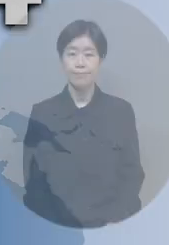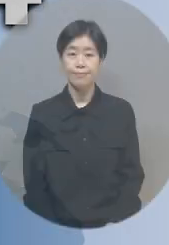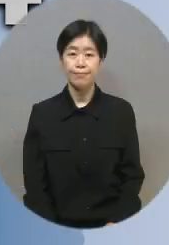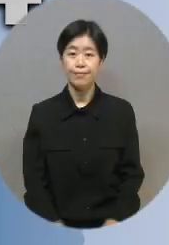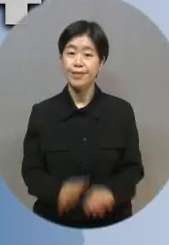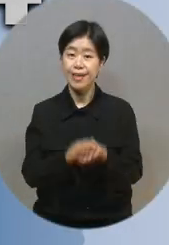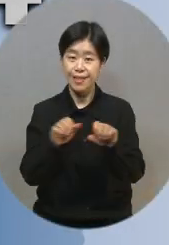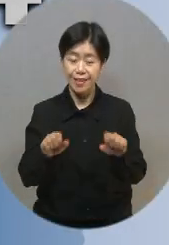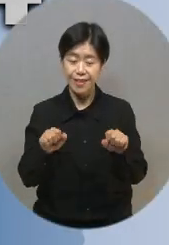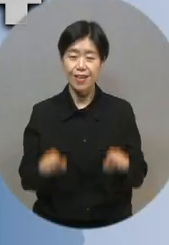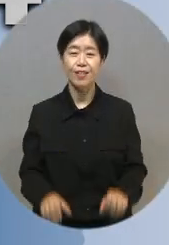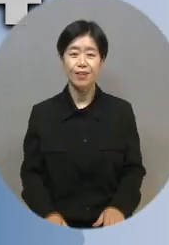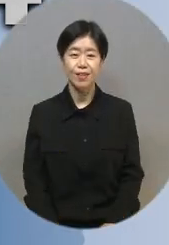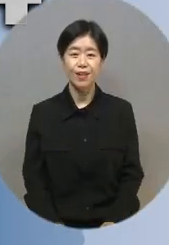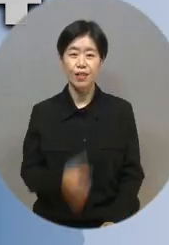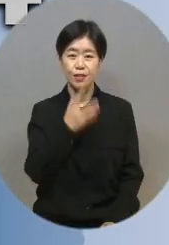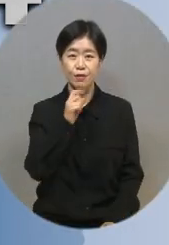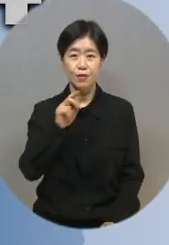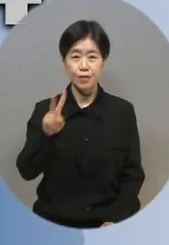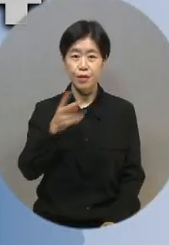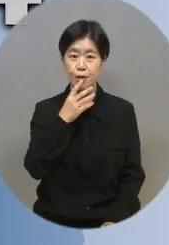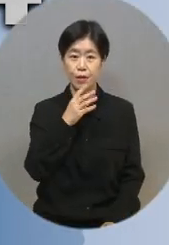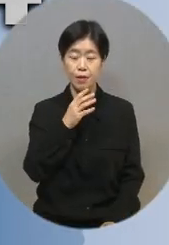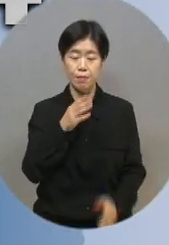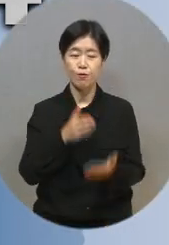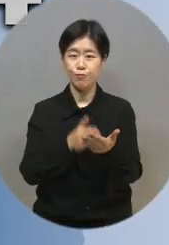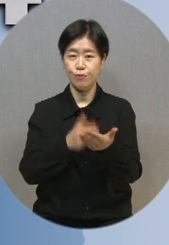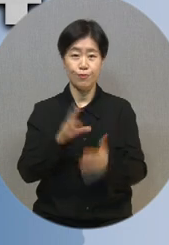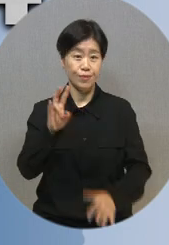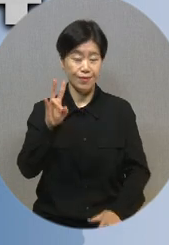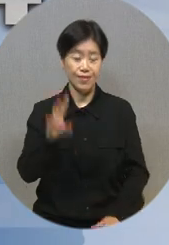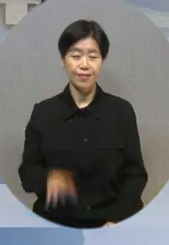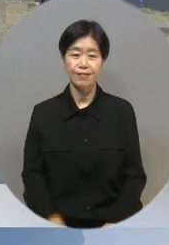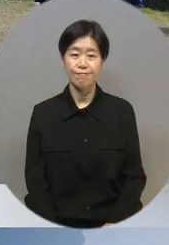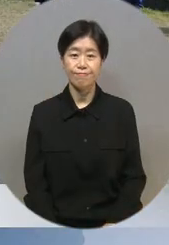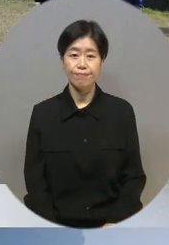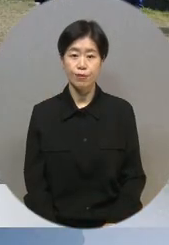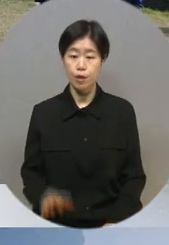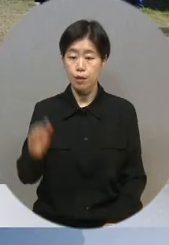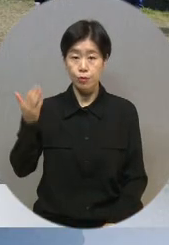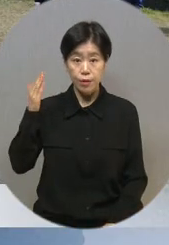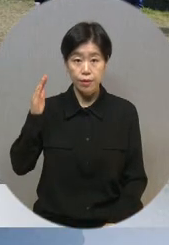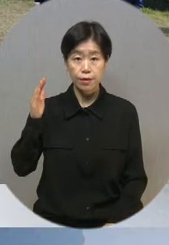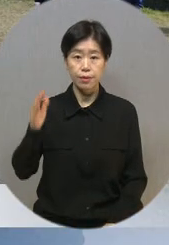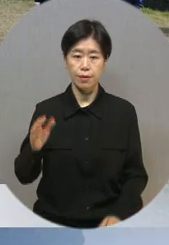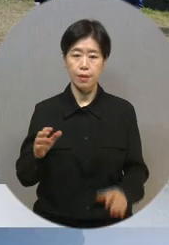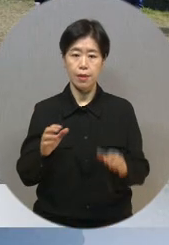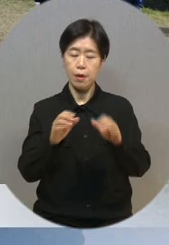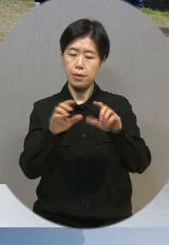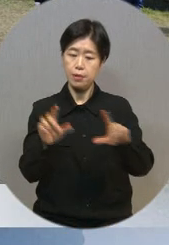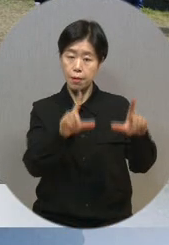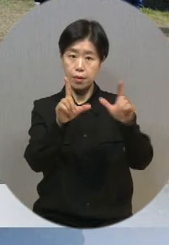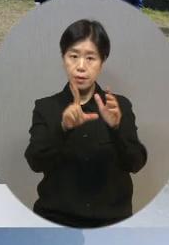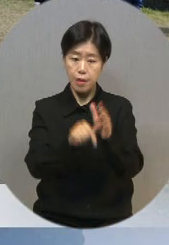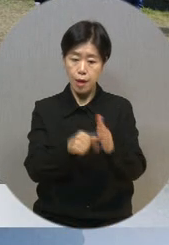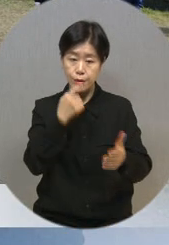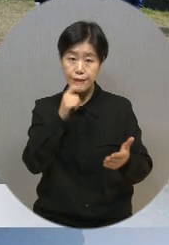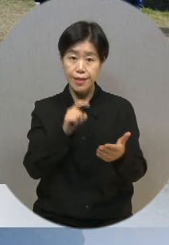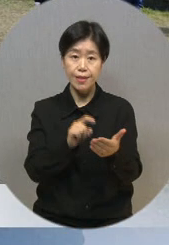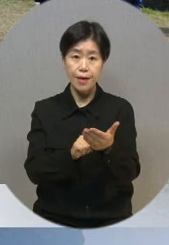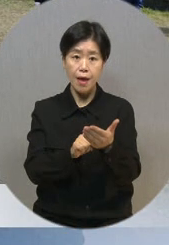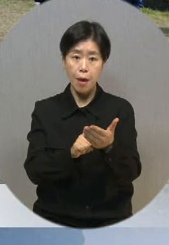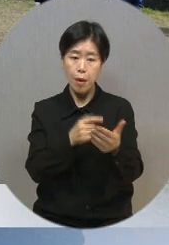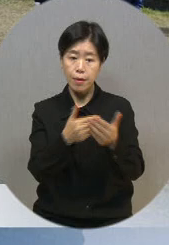시청자 여러분 안녕하십니까? WBC 복지TV 뉴스24입니다. 최근 일상에서 쉽게 접할 수 있는 스포츠 중